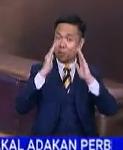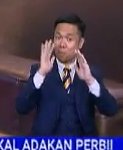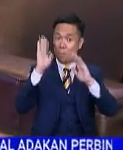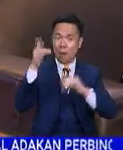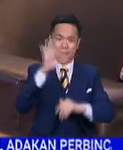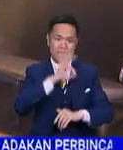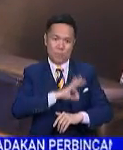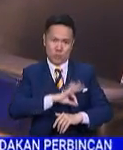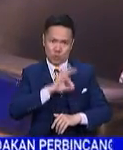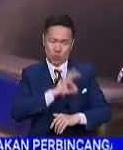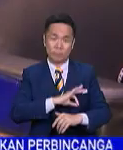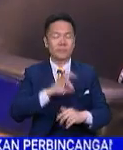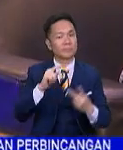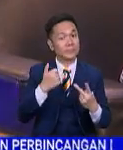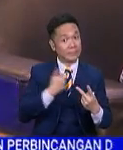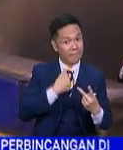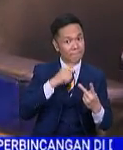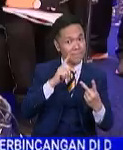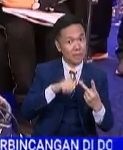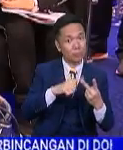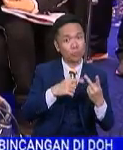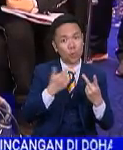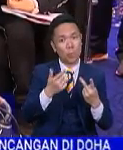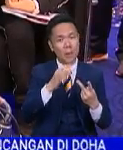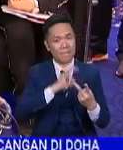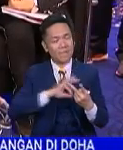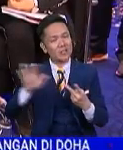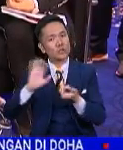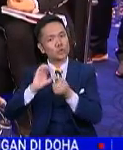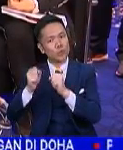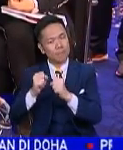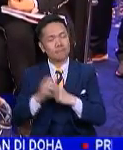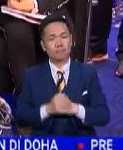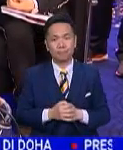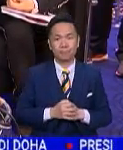kepada diri mereka dan juga kepada sukan yang mereka wakili. To the masses. I'm gonna let...